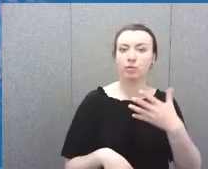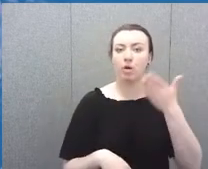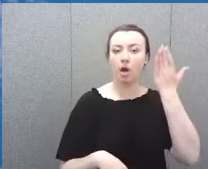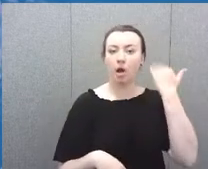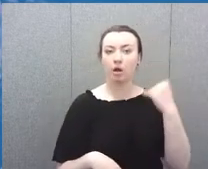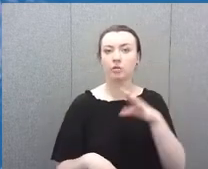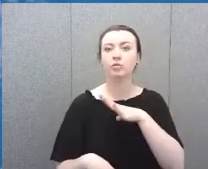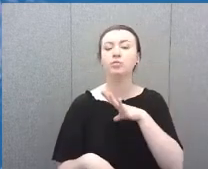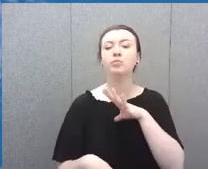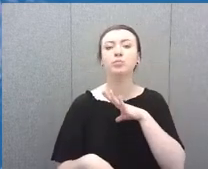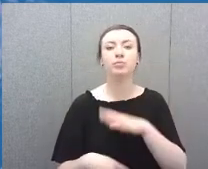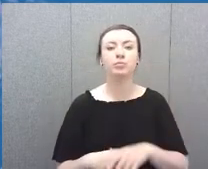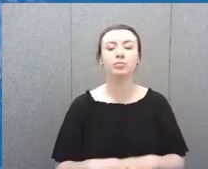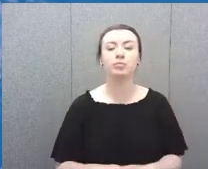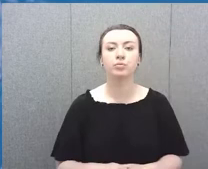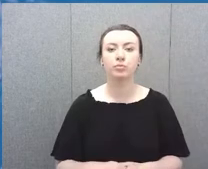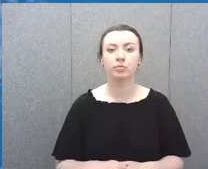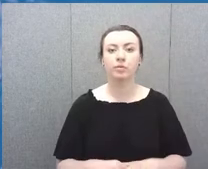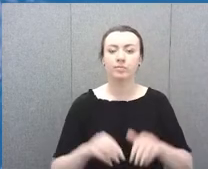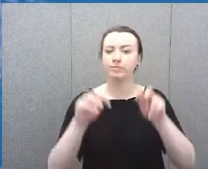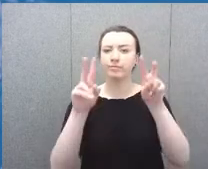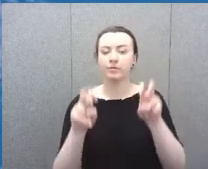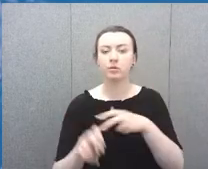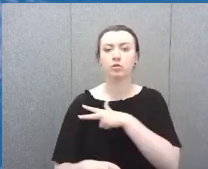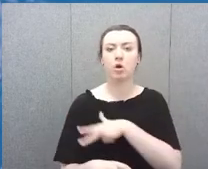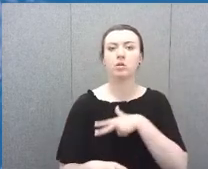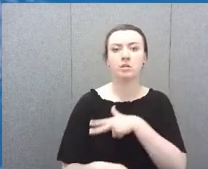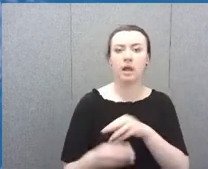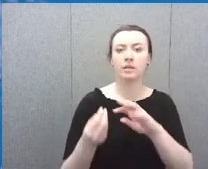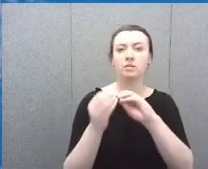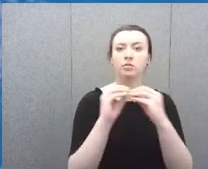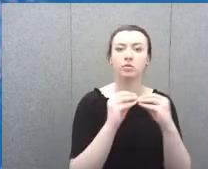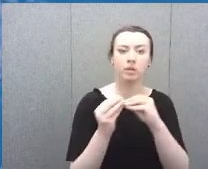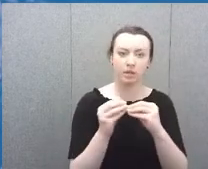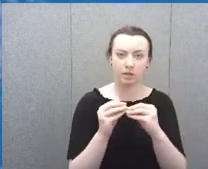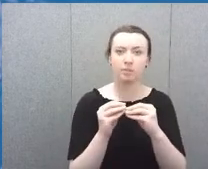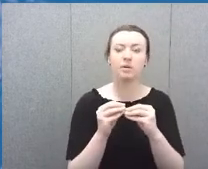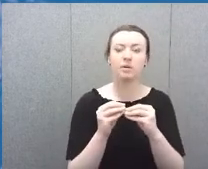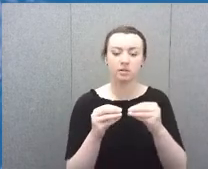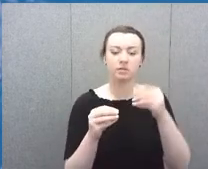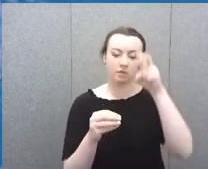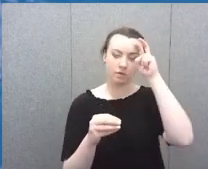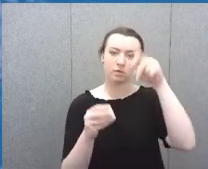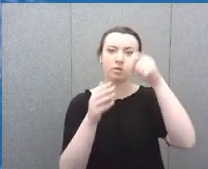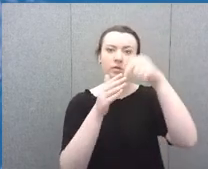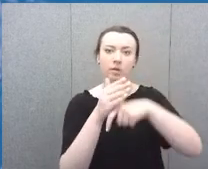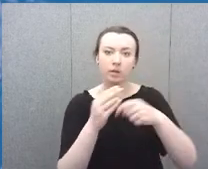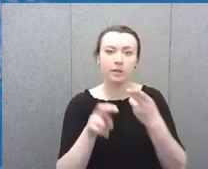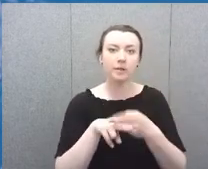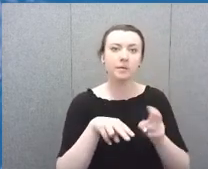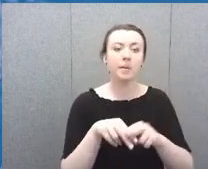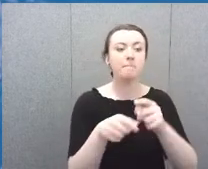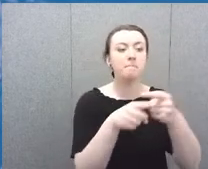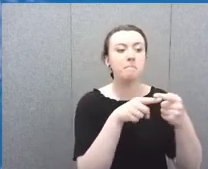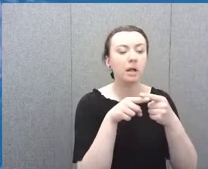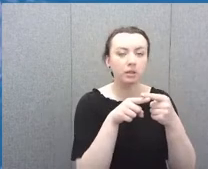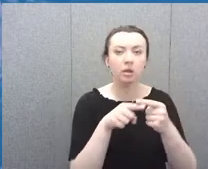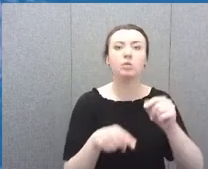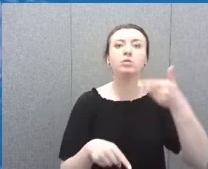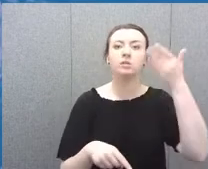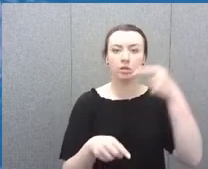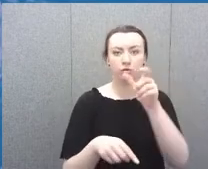который закончился в нашей стране, а элементами социального контракта был отказ